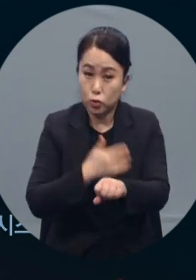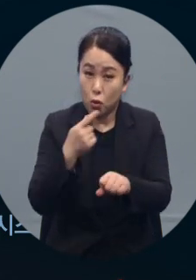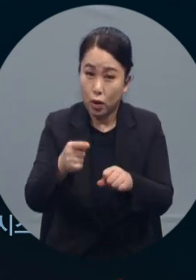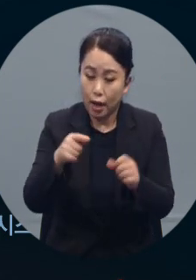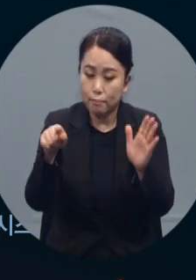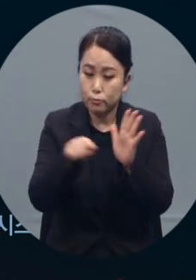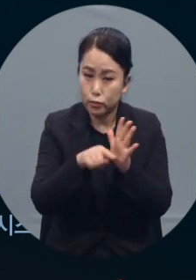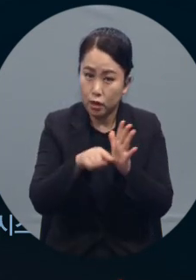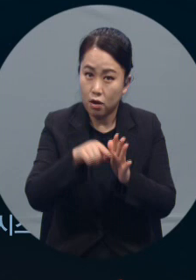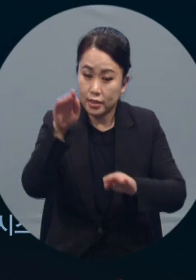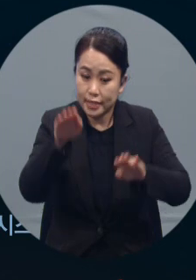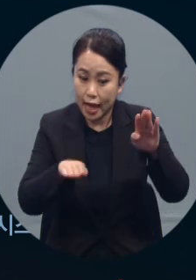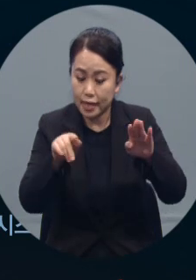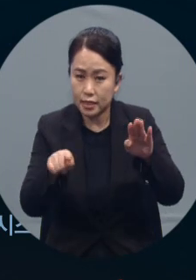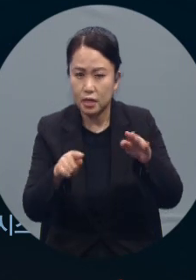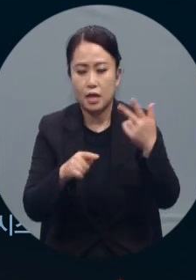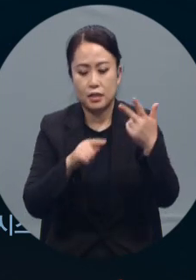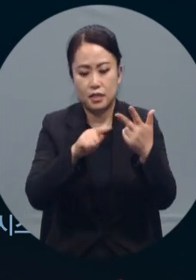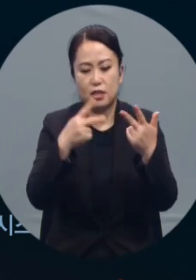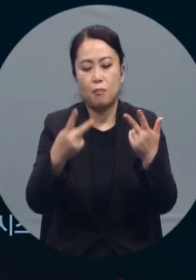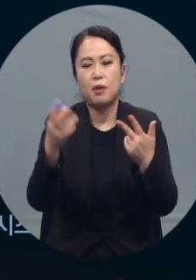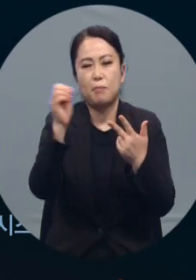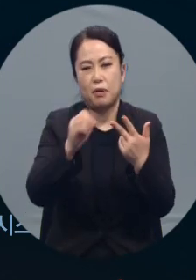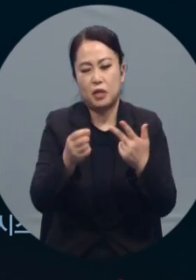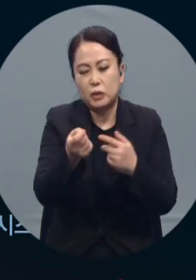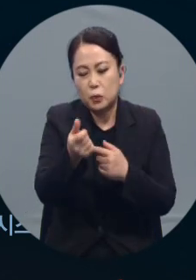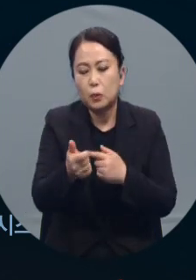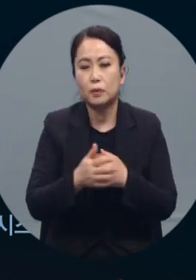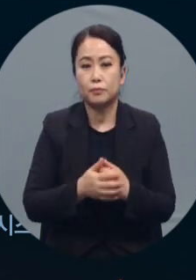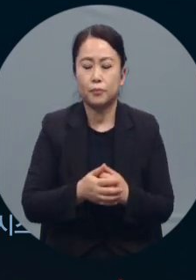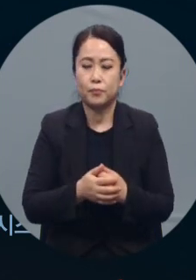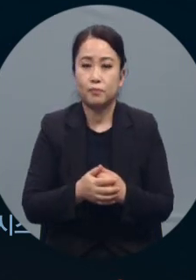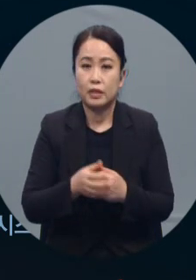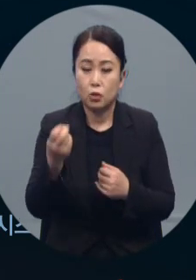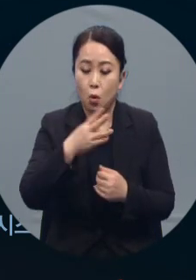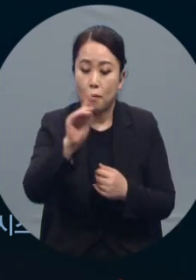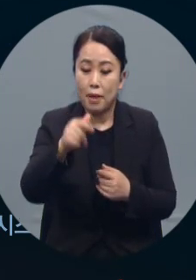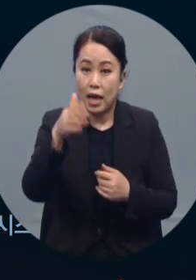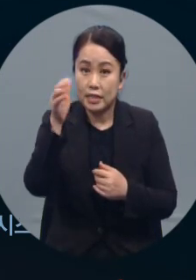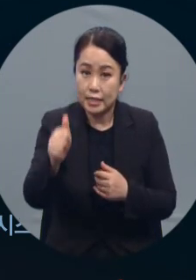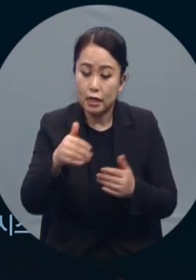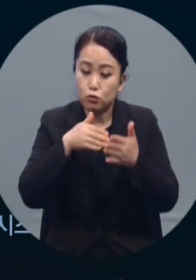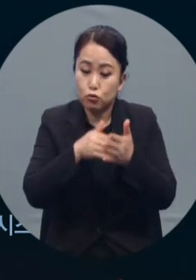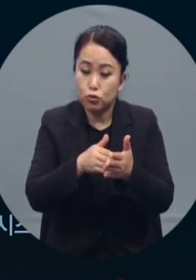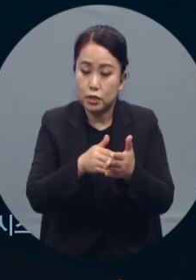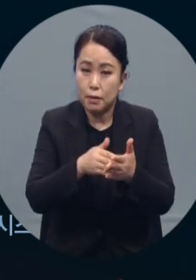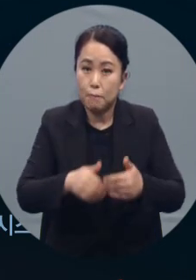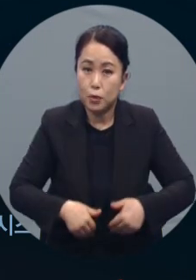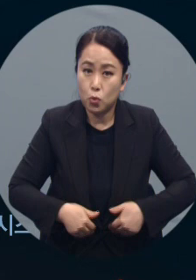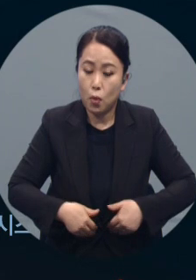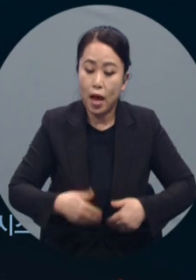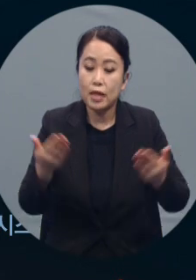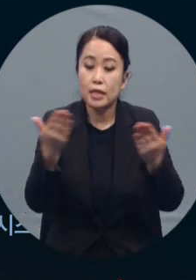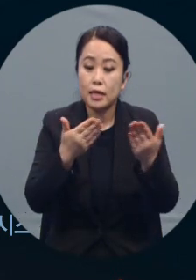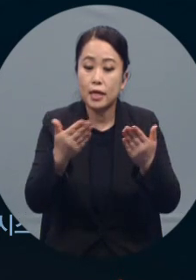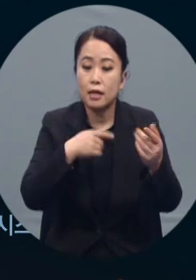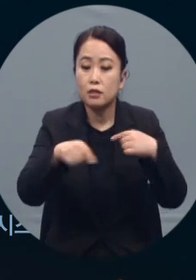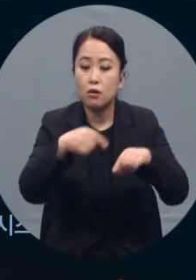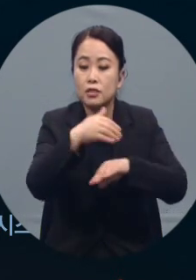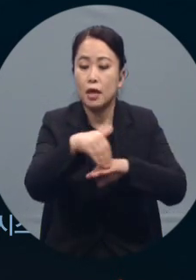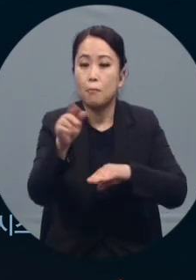부정평가와의 차이는 7.2%에 불과했습니다 박 시장이 앞으로 추진해야 할 핵심 정책을 묻자